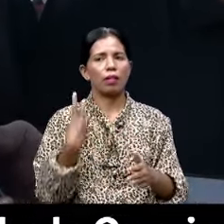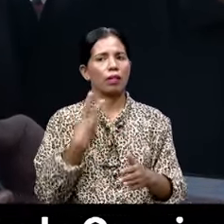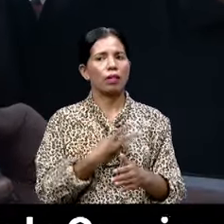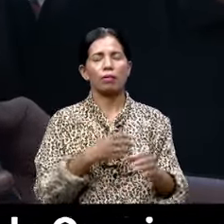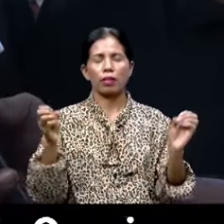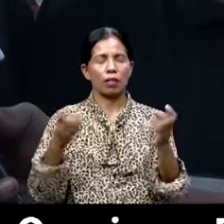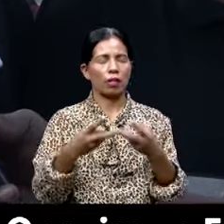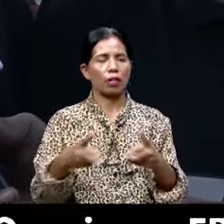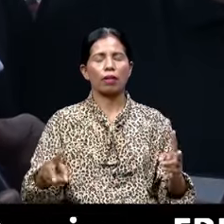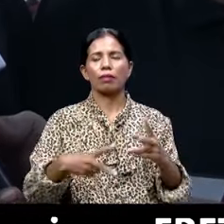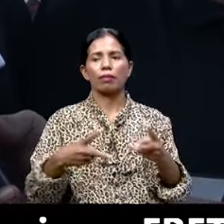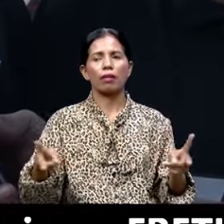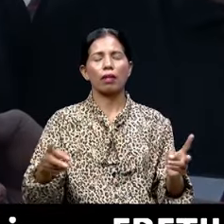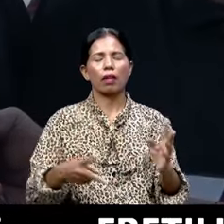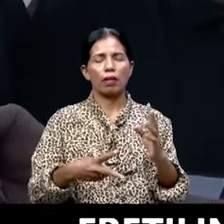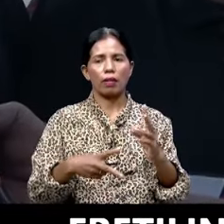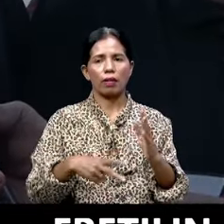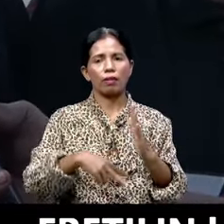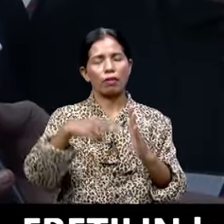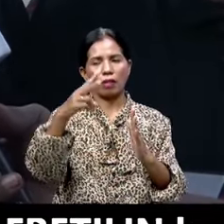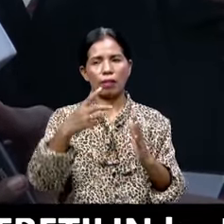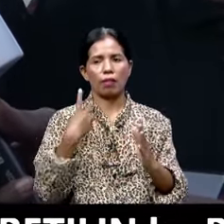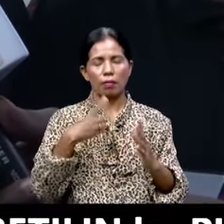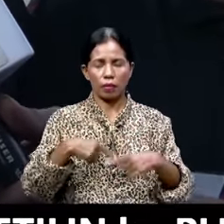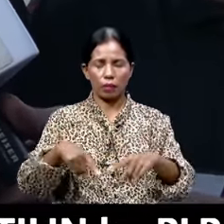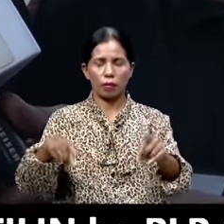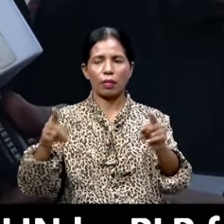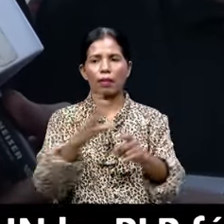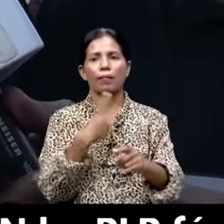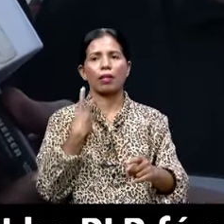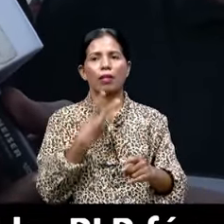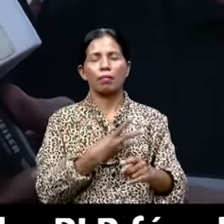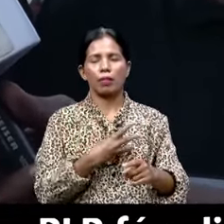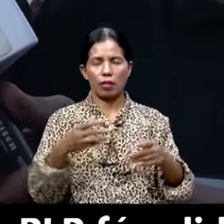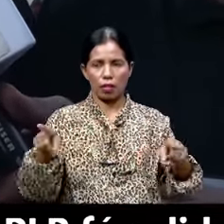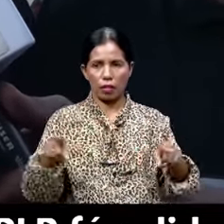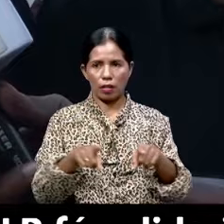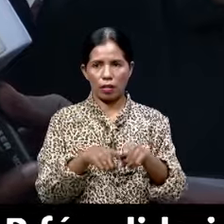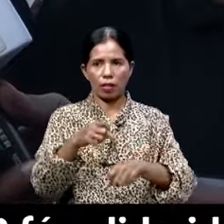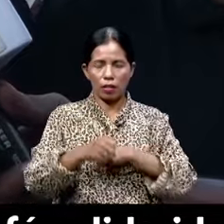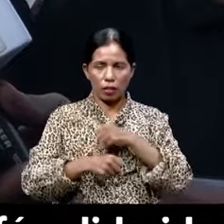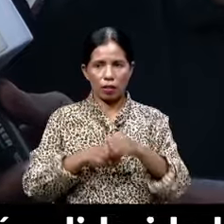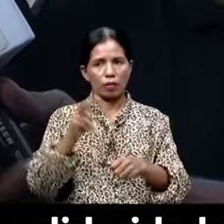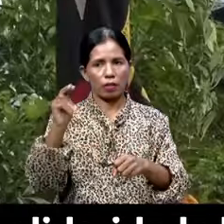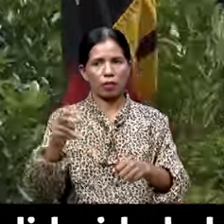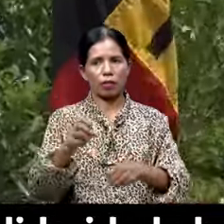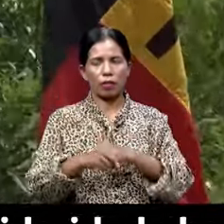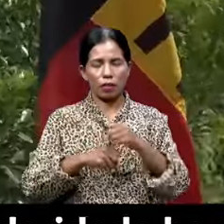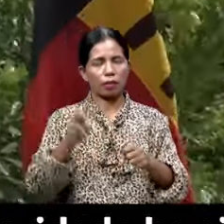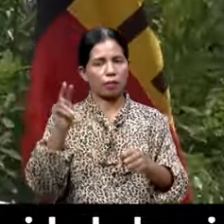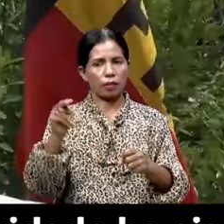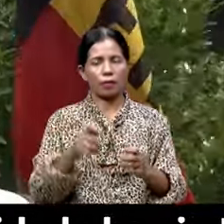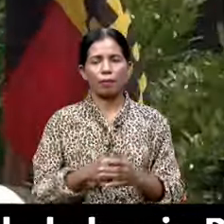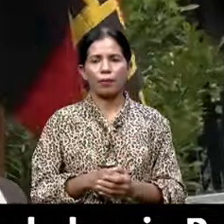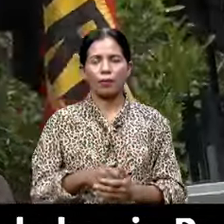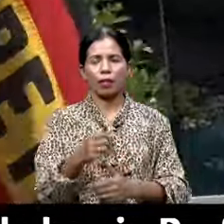vale. Tamo com anamnia ama saiba resistência, a miser ne mos tiros bania. Ia tinan riun